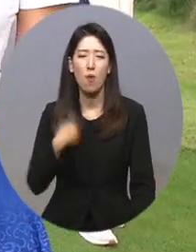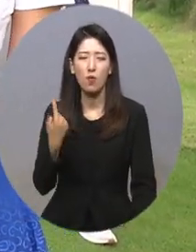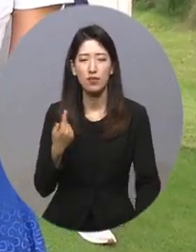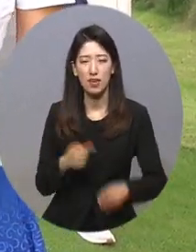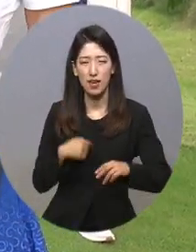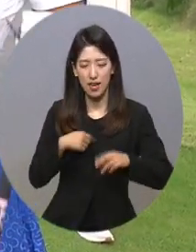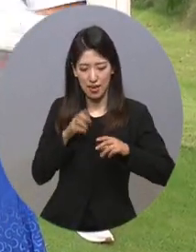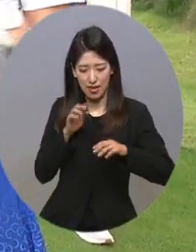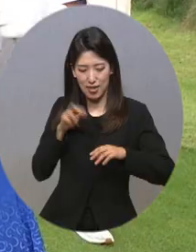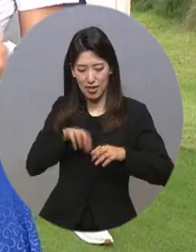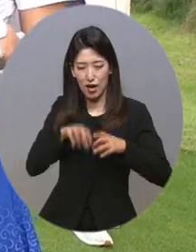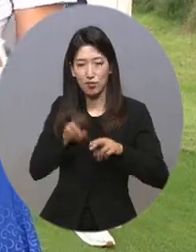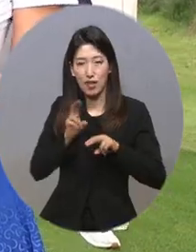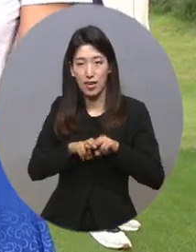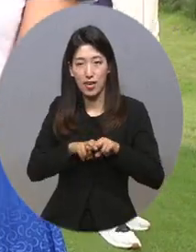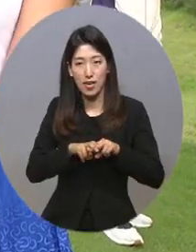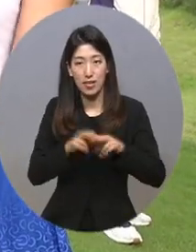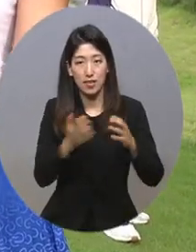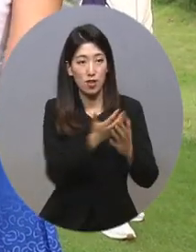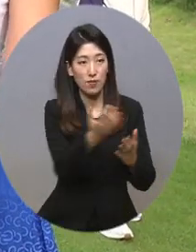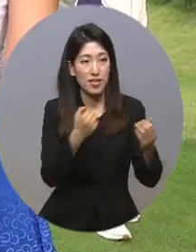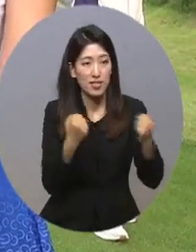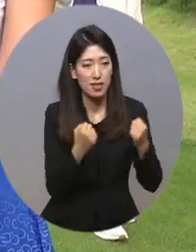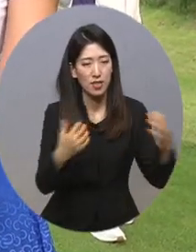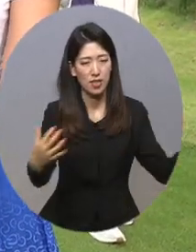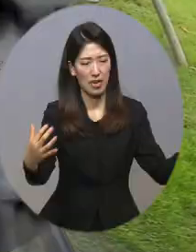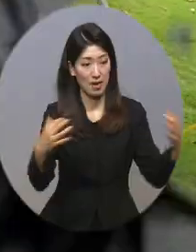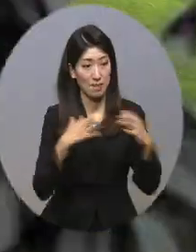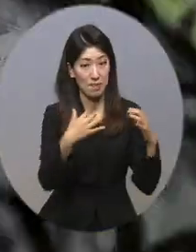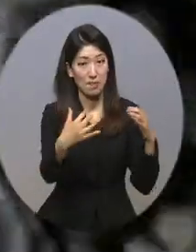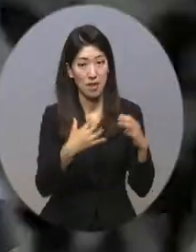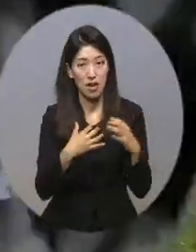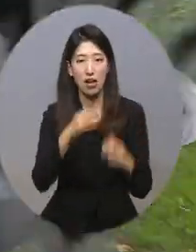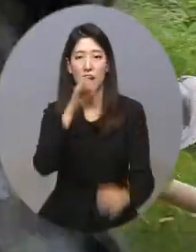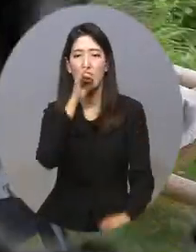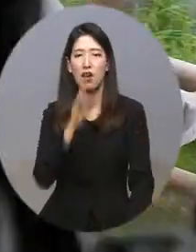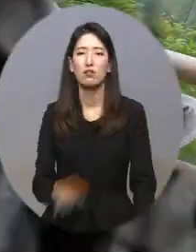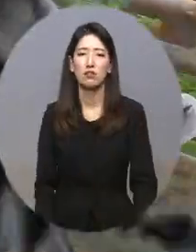구도로 저한테 길을 몰아주잖아요? 그게 잘 안 돼요.